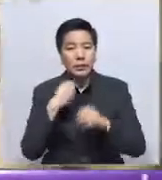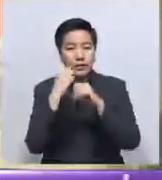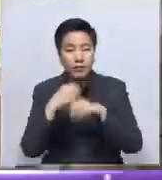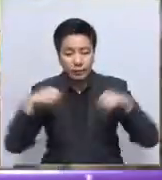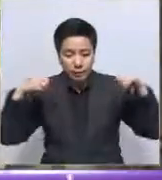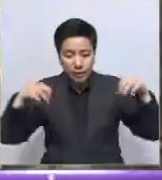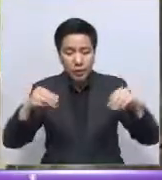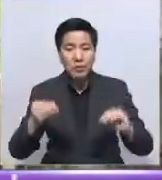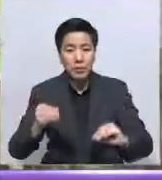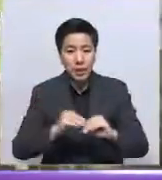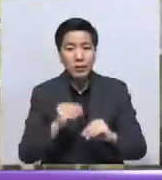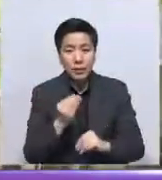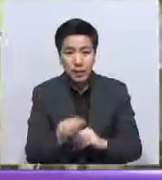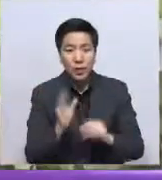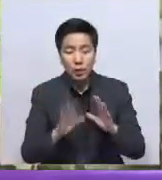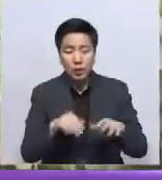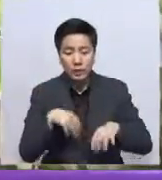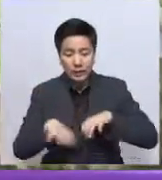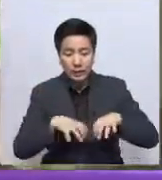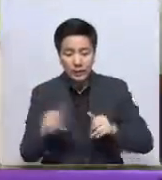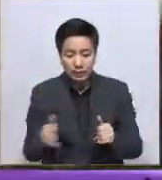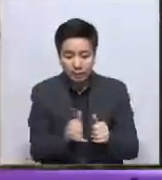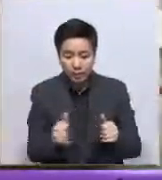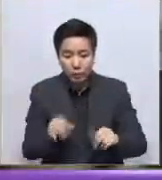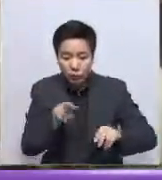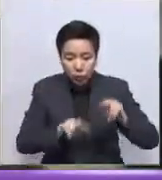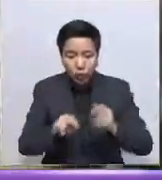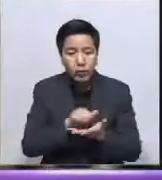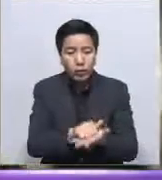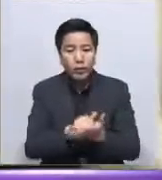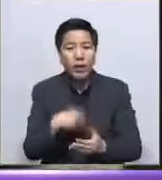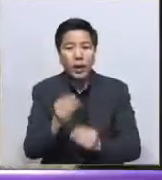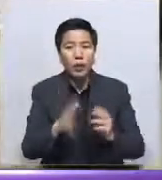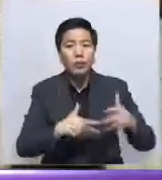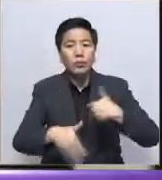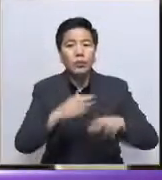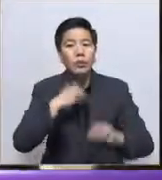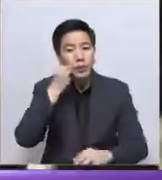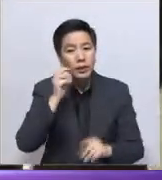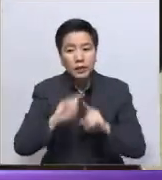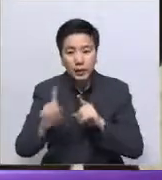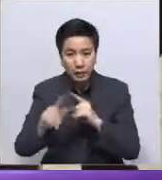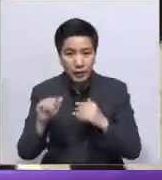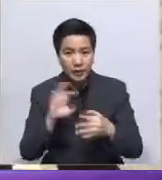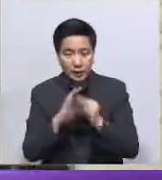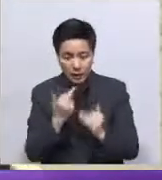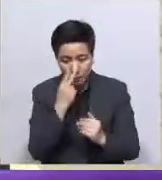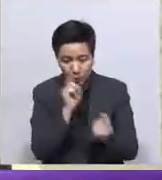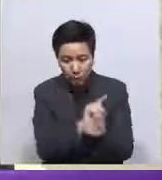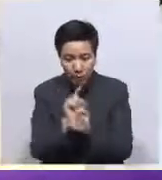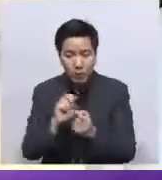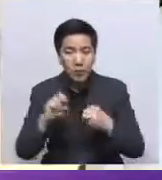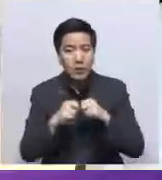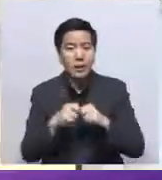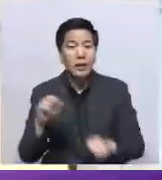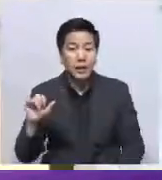ฟส่องสว่างเพิ่มเติมและจัดเจ้าหน้าที่เทศกิจไว้คอยดูแลและอำนวยความสะดวกให้กับประชาชนซึ่งก็ยังไม่พบปัญหา